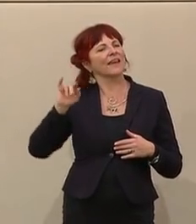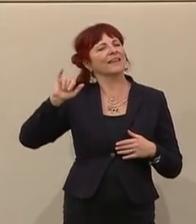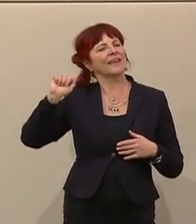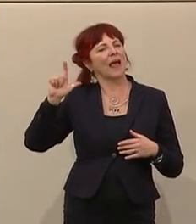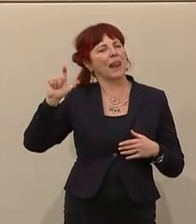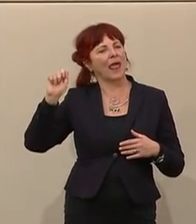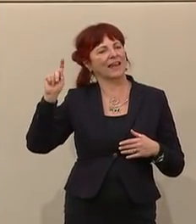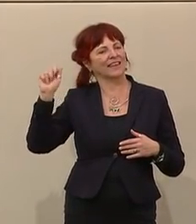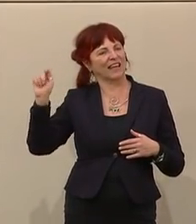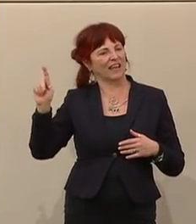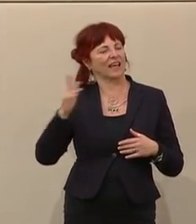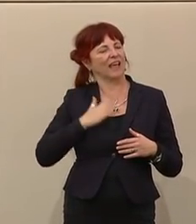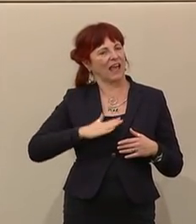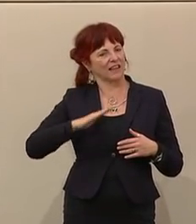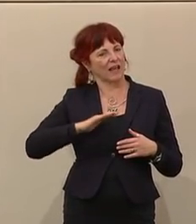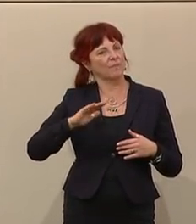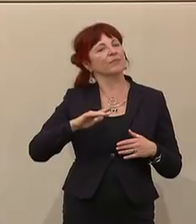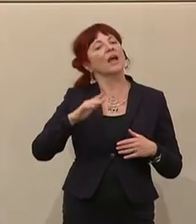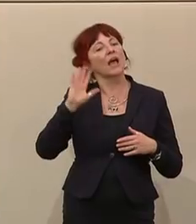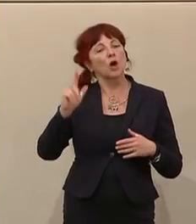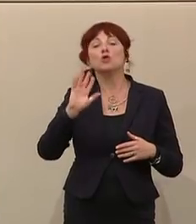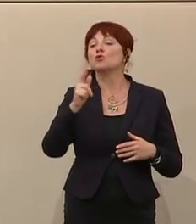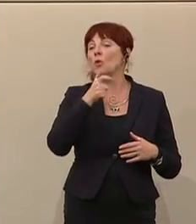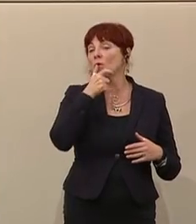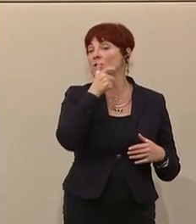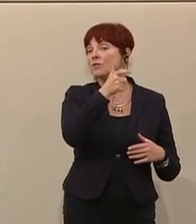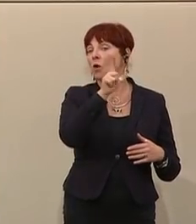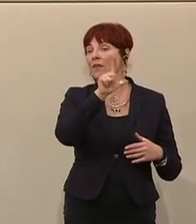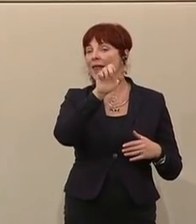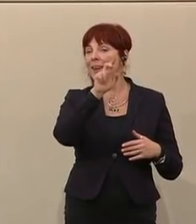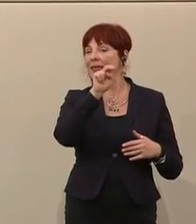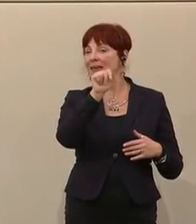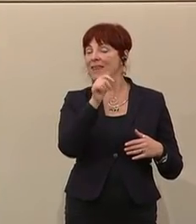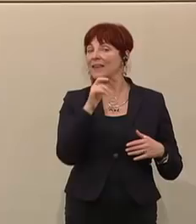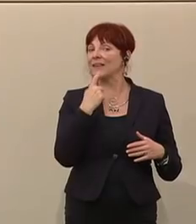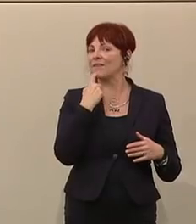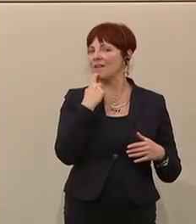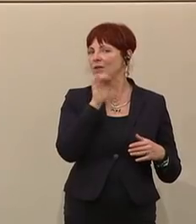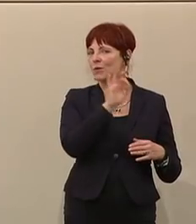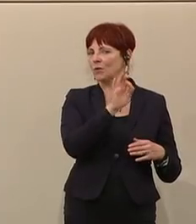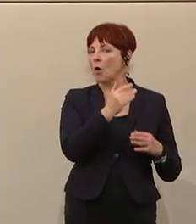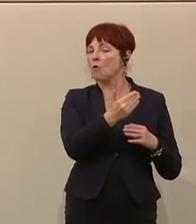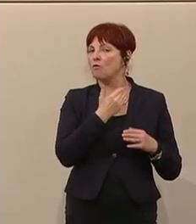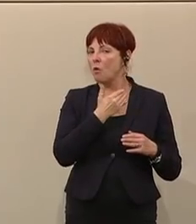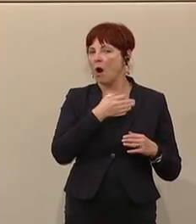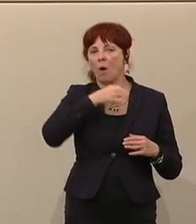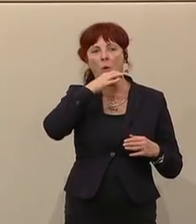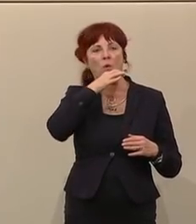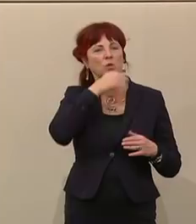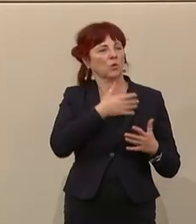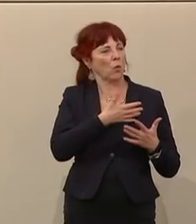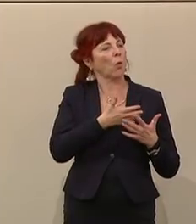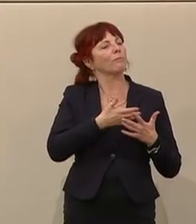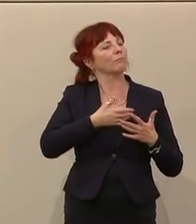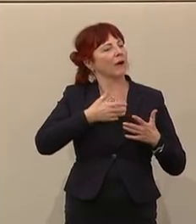von Lenin kurz vor der Oktoberrevolution ein. Wir wissen gut, dass